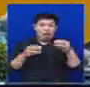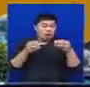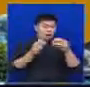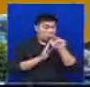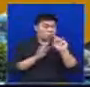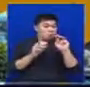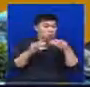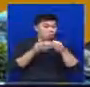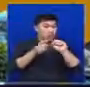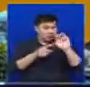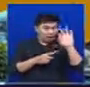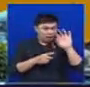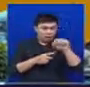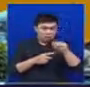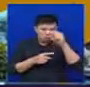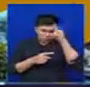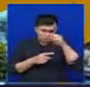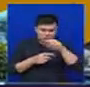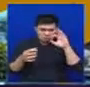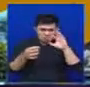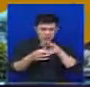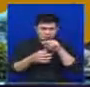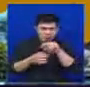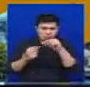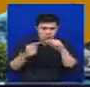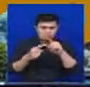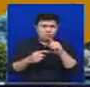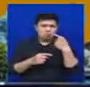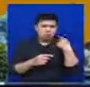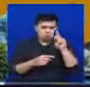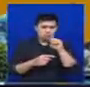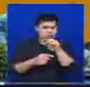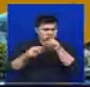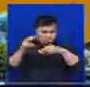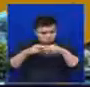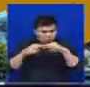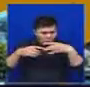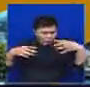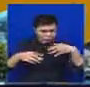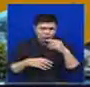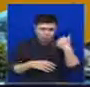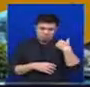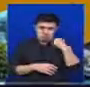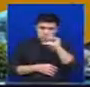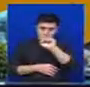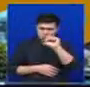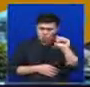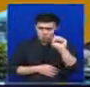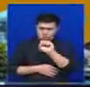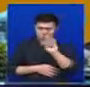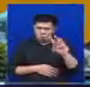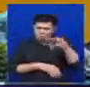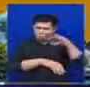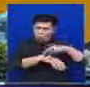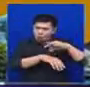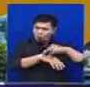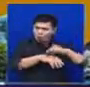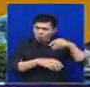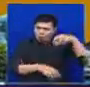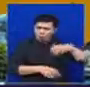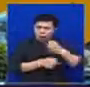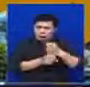ก็ว่าด้วยเรื่องของการขัดกันแห่งผลประโยชน์มีมาตราที่กำหนดให้ส.ส.และส.ว. ต้องไม่ดำรงตำแหน่งในหน่วยงาน